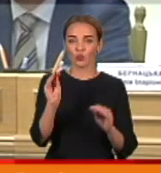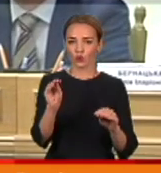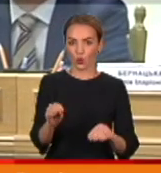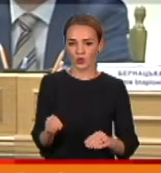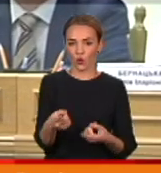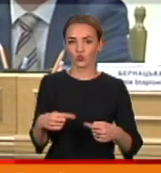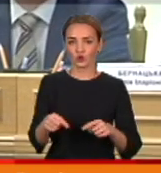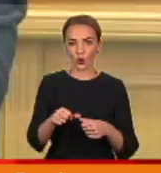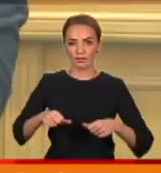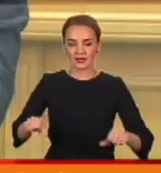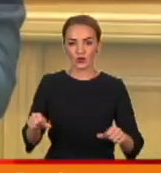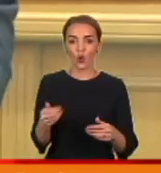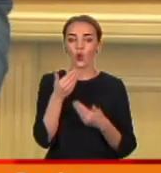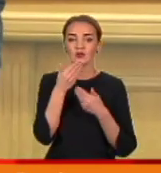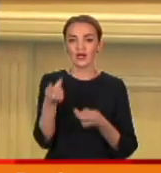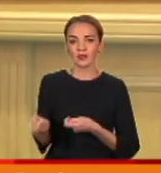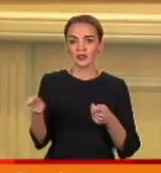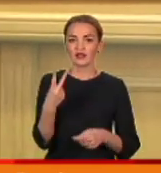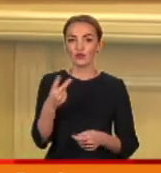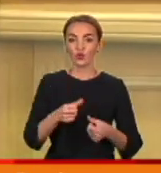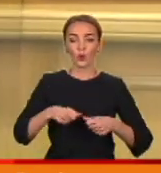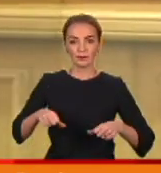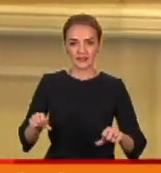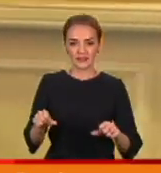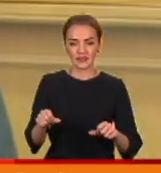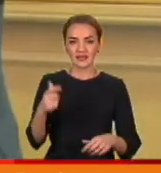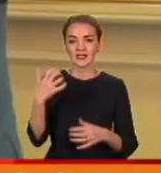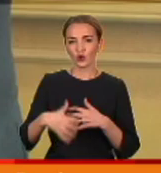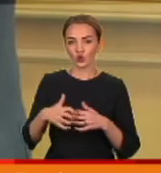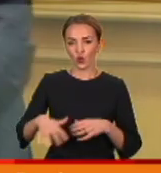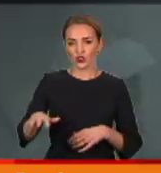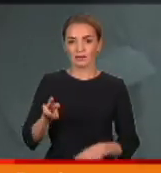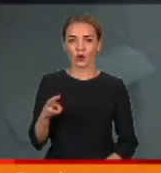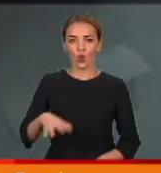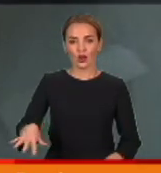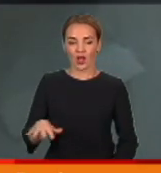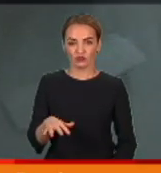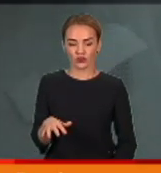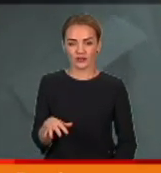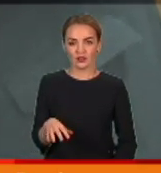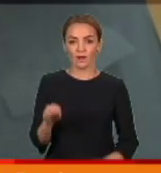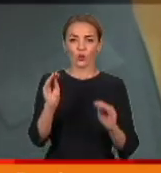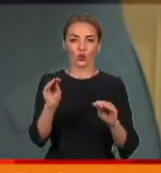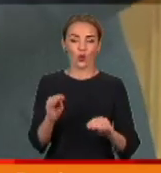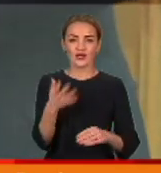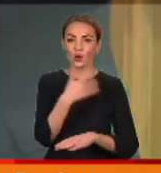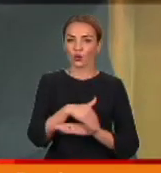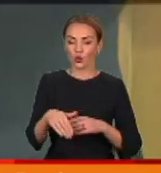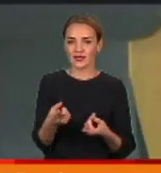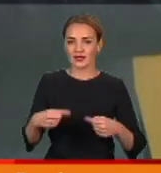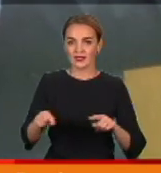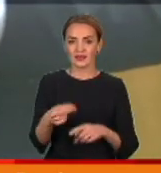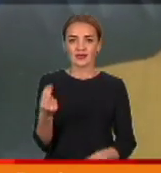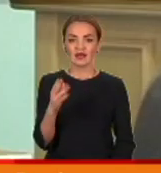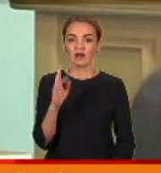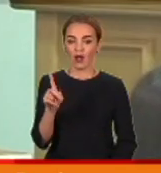протоколи окружних комісій. Останніми довезли сьогодні дві комісії – із Херсонщини та Миколаївщини. Протоколи закордонних дільниць у